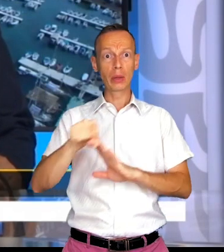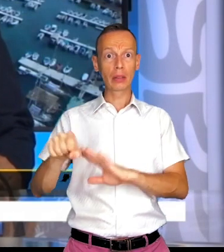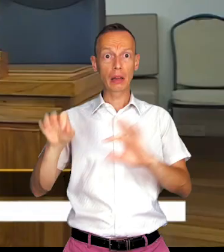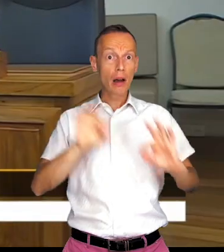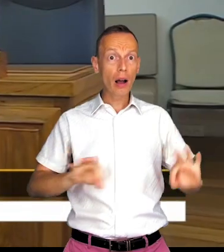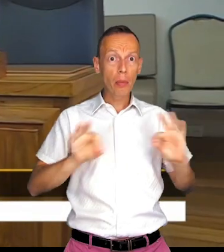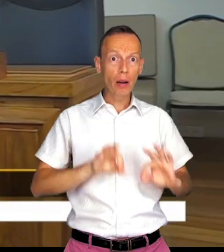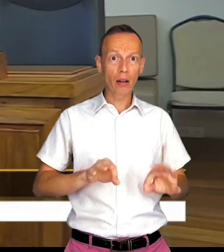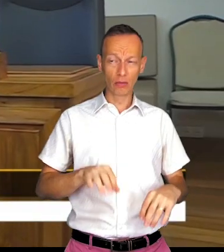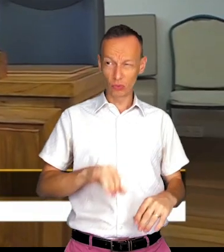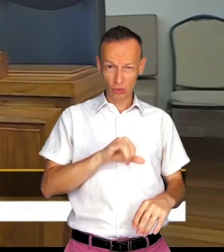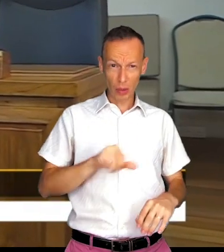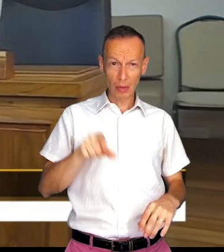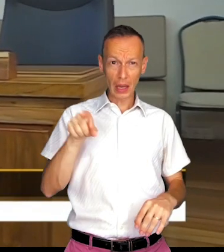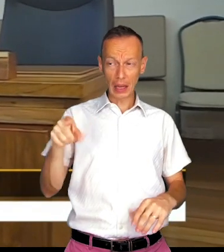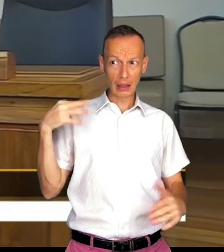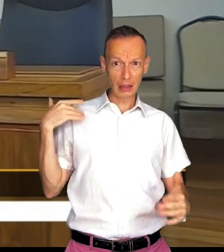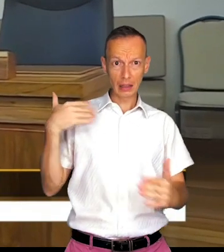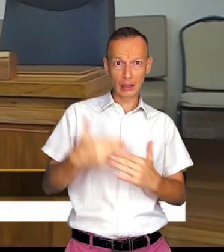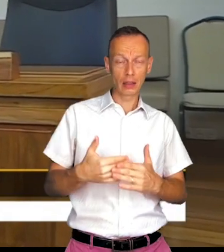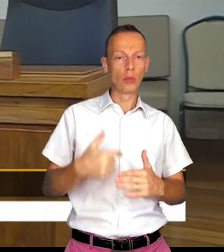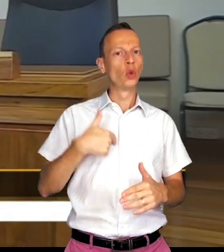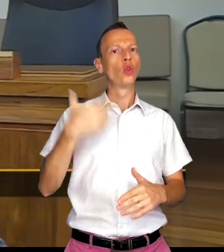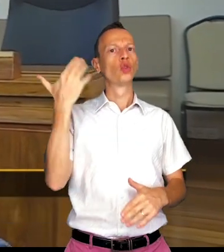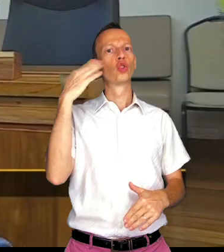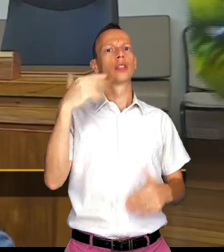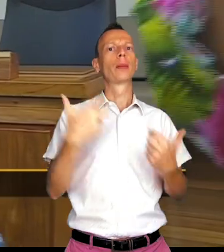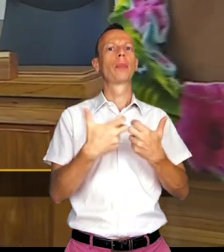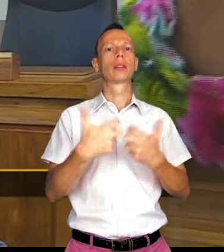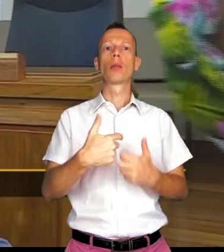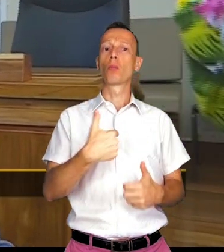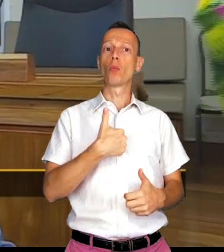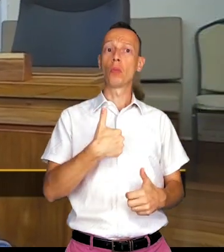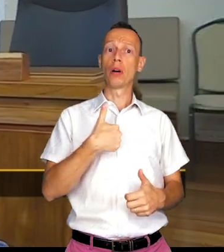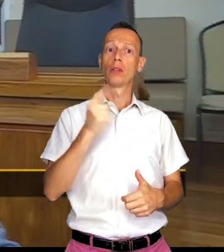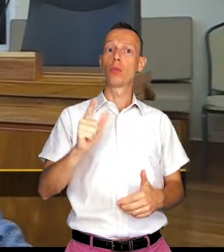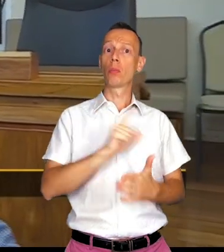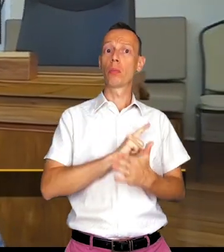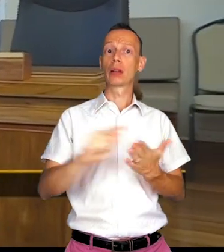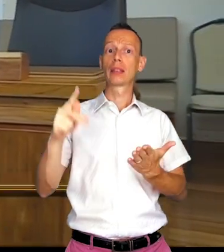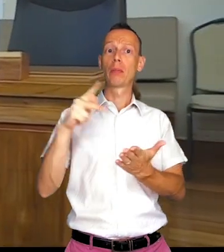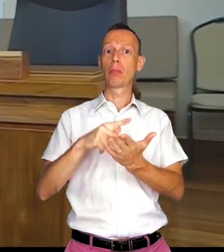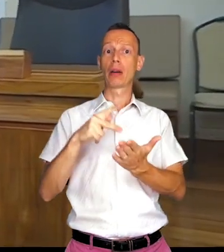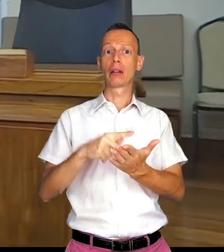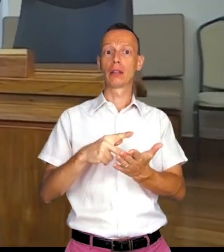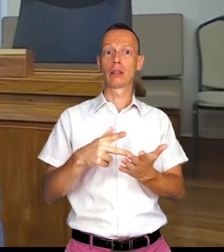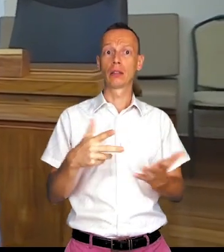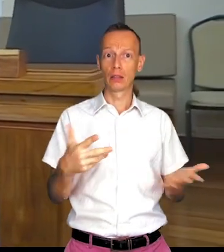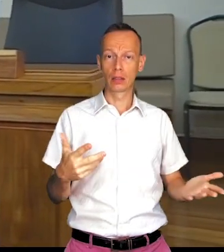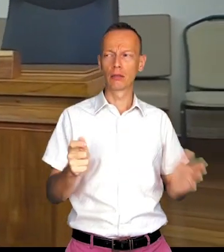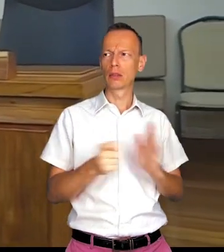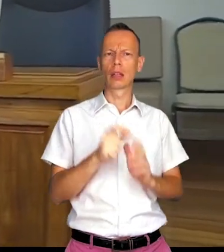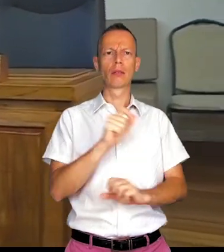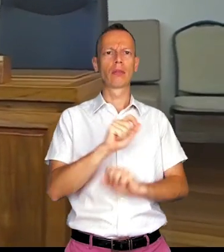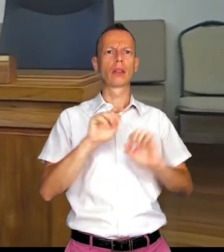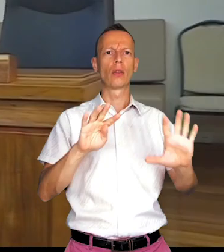devaient rentrer ici n'ont jamais été prioritaires. Ils n jamais été prioritaires. Je sais que moi-même, qui dois partir à